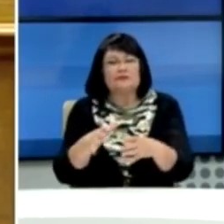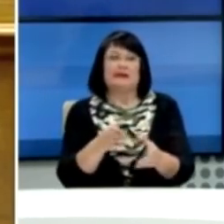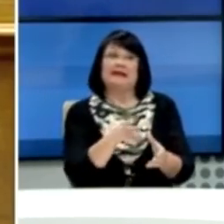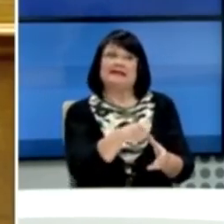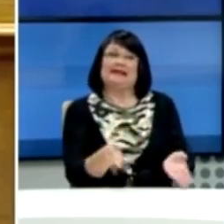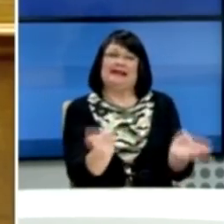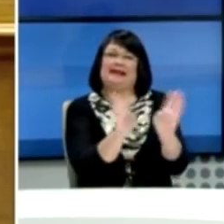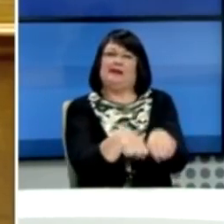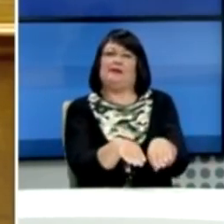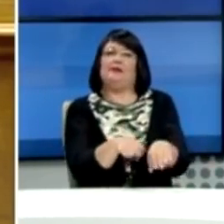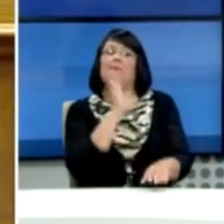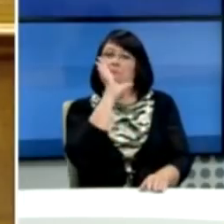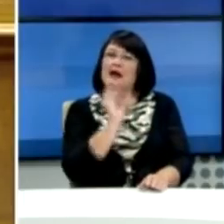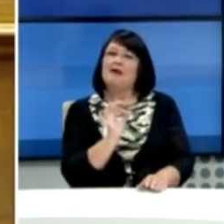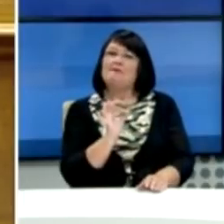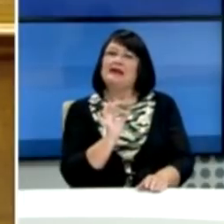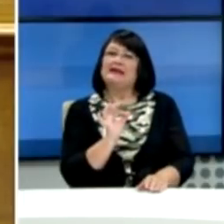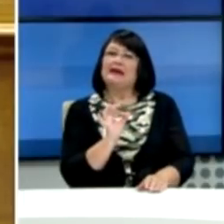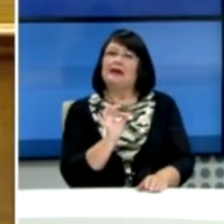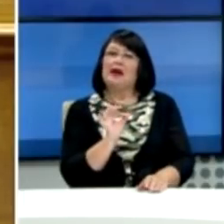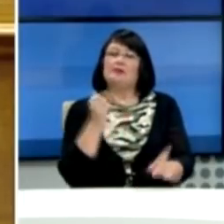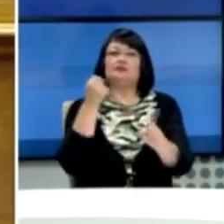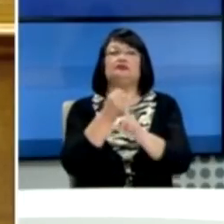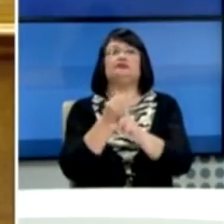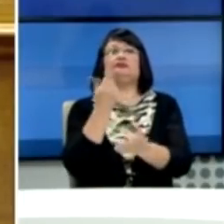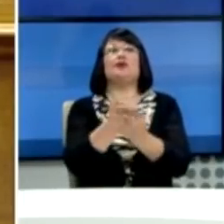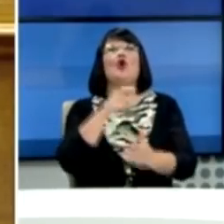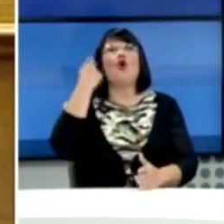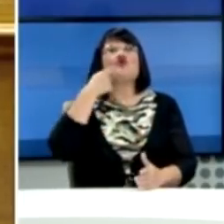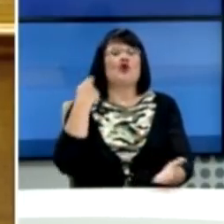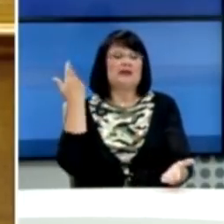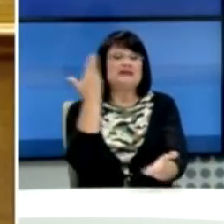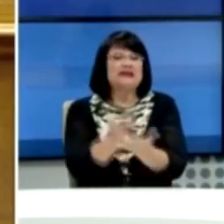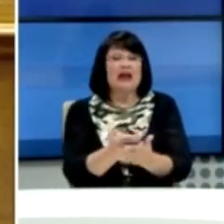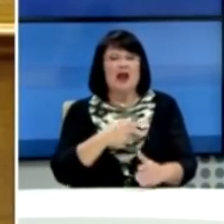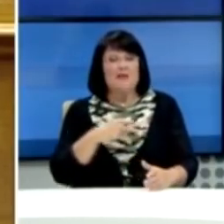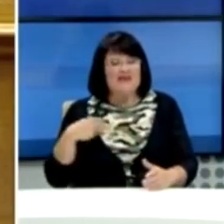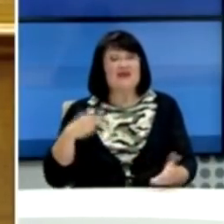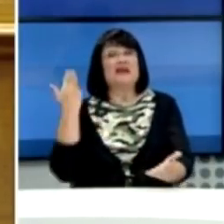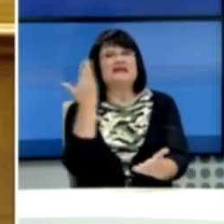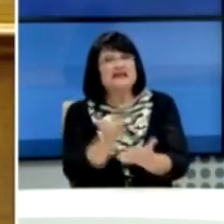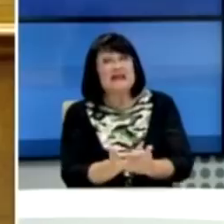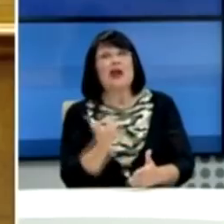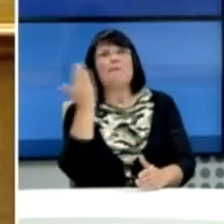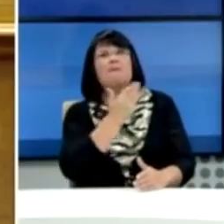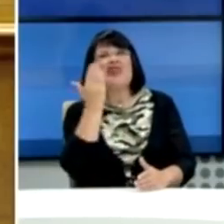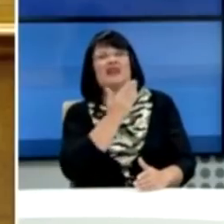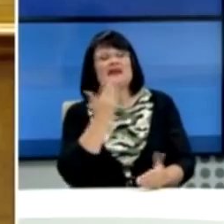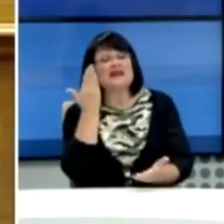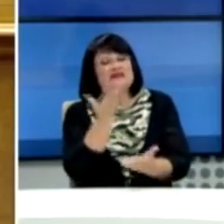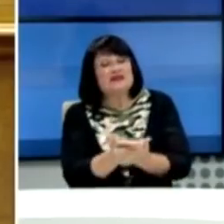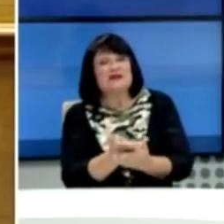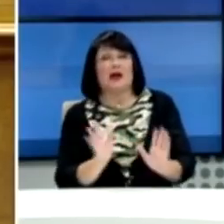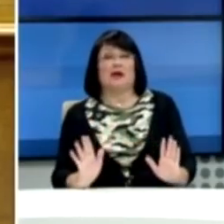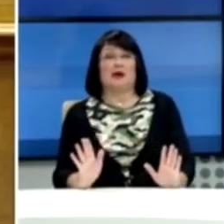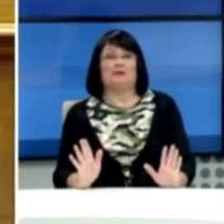κρύψετε τις πραγματικές και γνήσιες διεκδικήσεις γονιών, εκπαιδευτικών, μαθητών που εκτός των άλλων